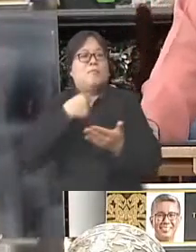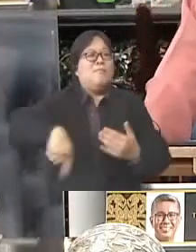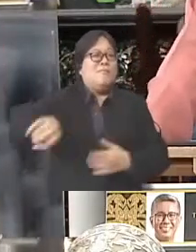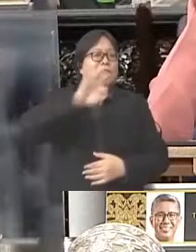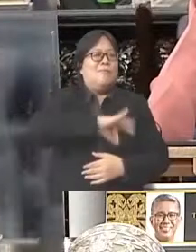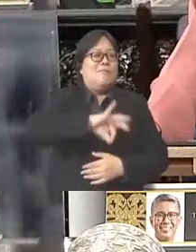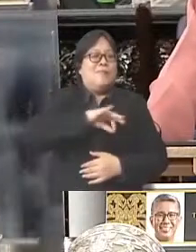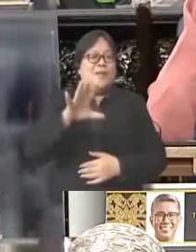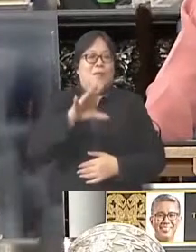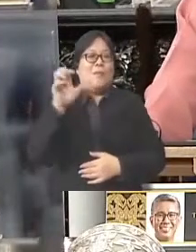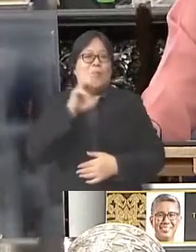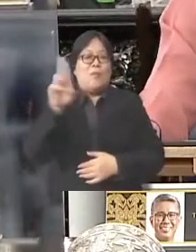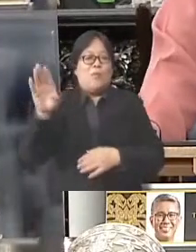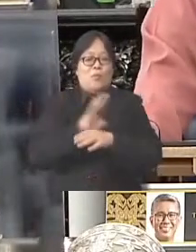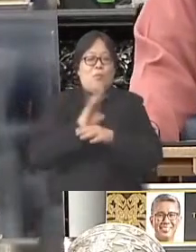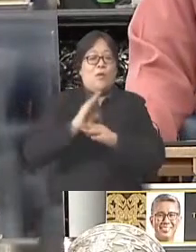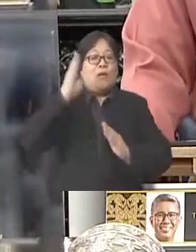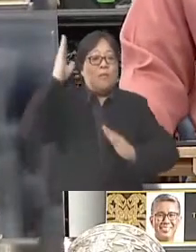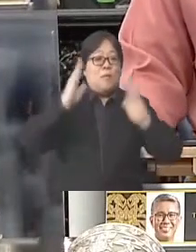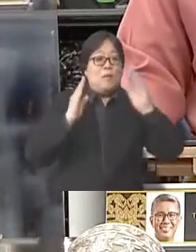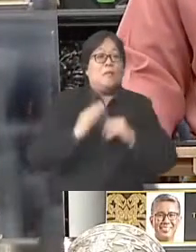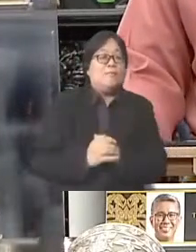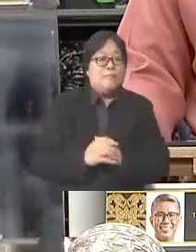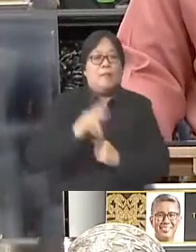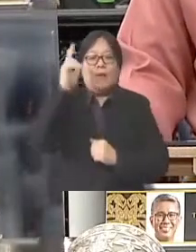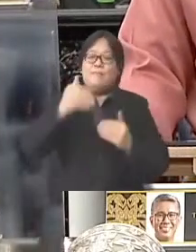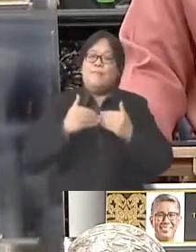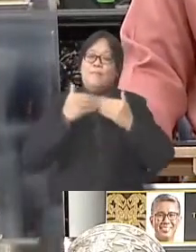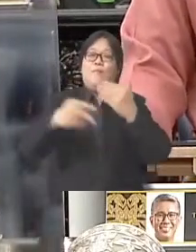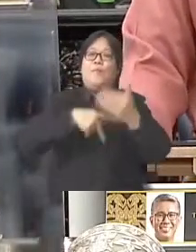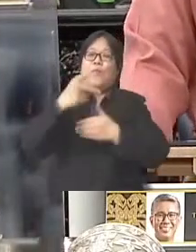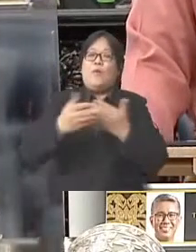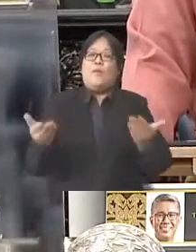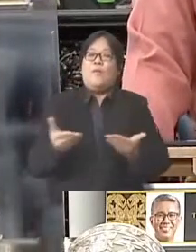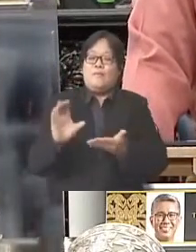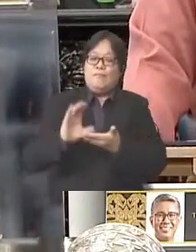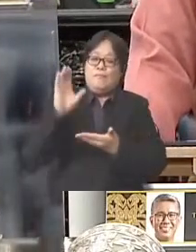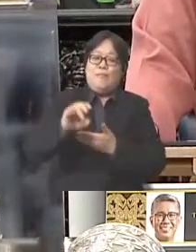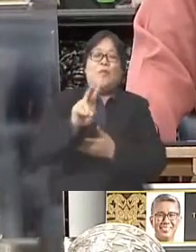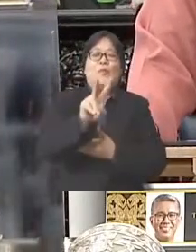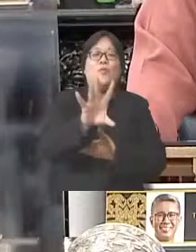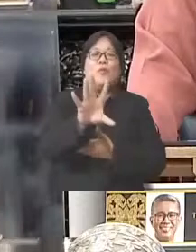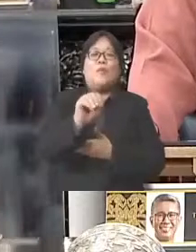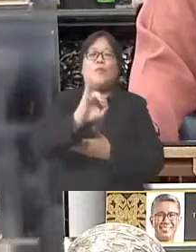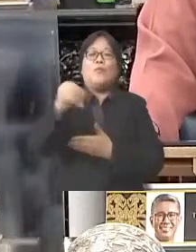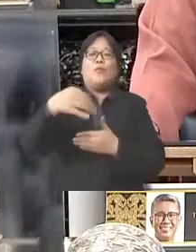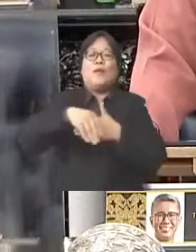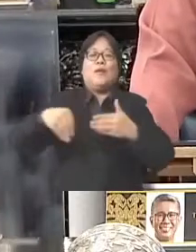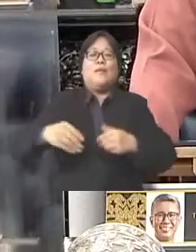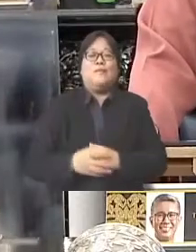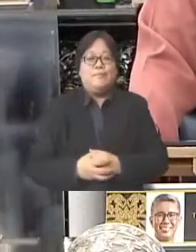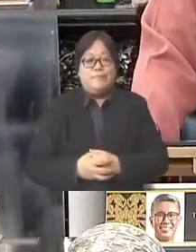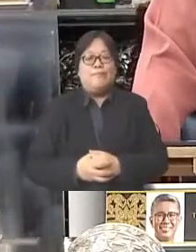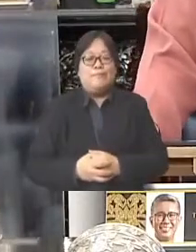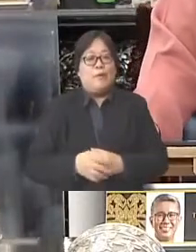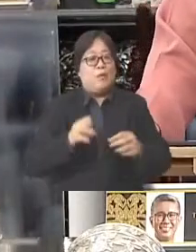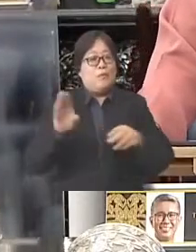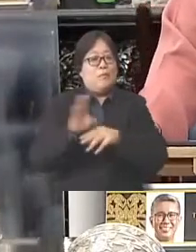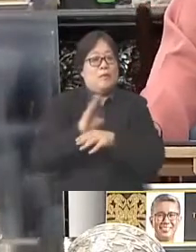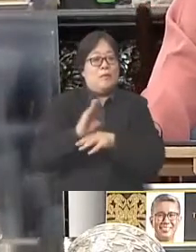memanfaatkan lebih dari 500.000 urusan tempatkan Raja akan meneruskan program ini dengan peruntukan 250000000 Ringgit